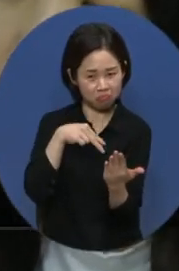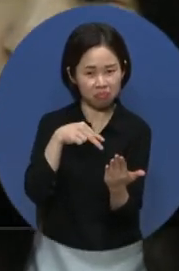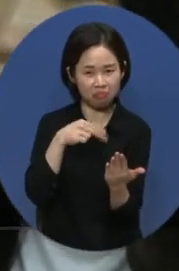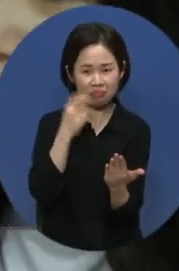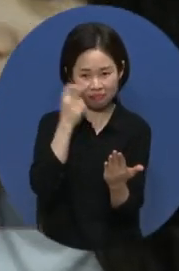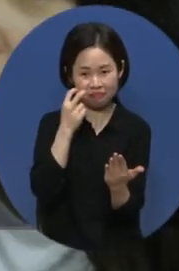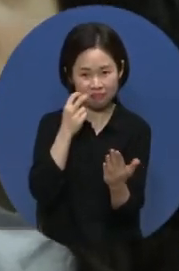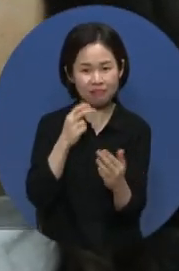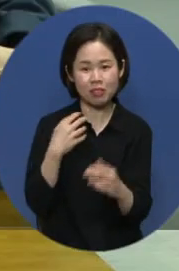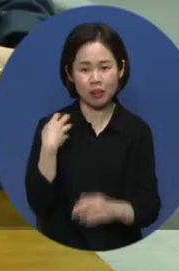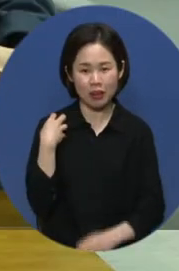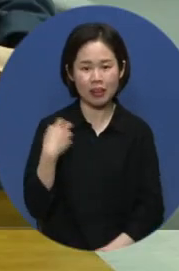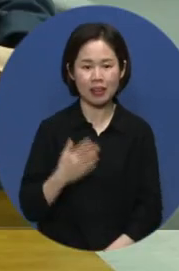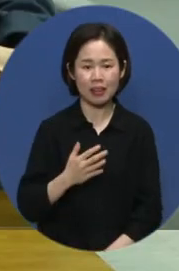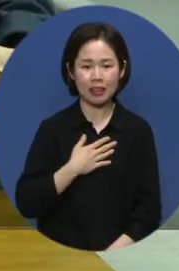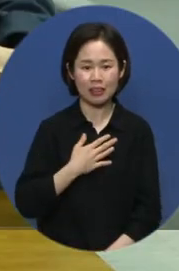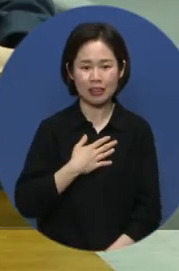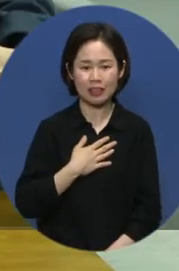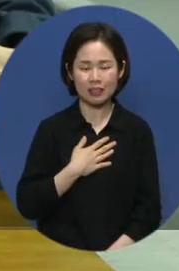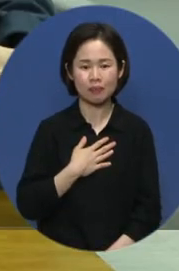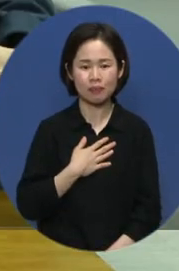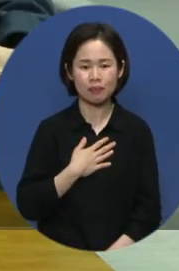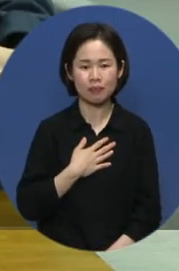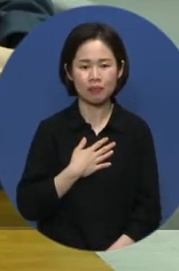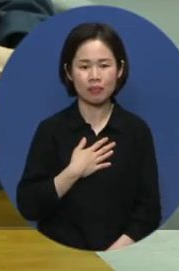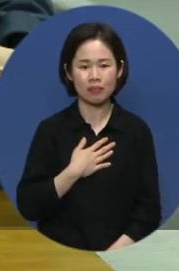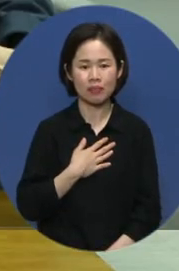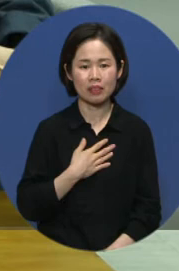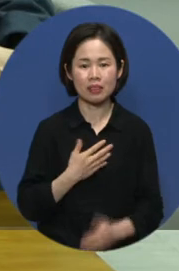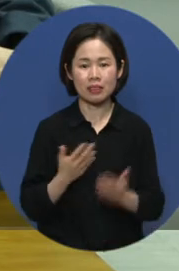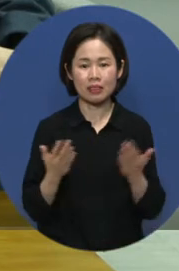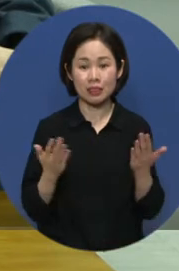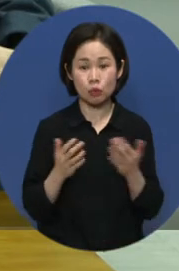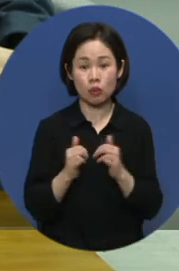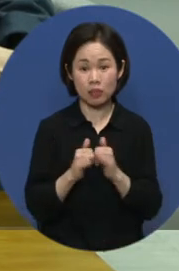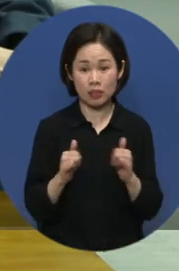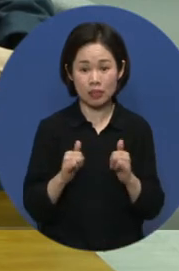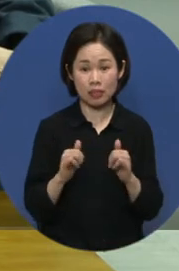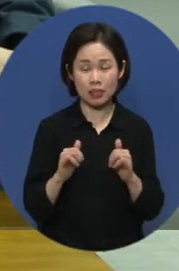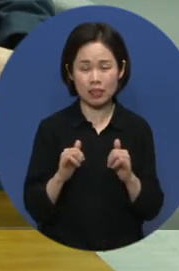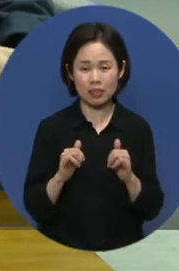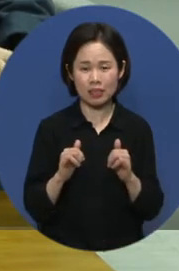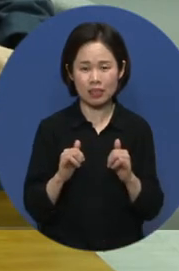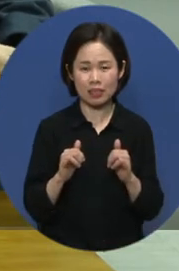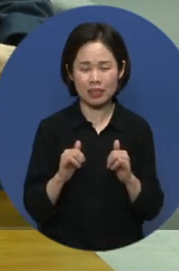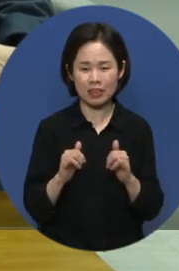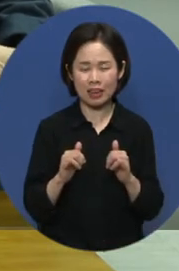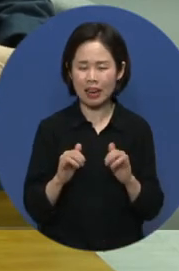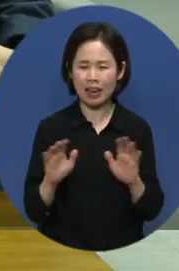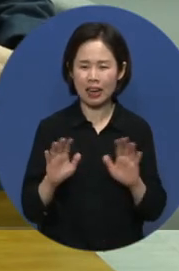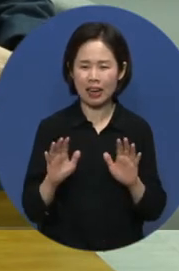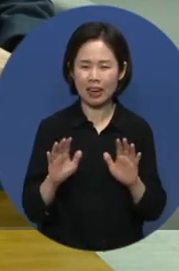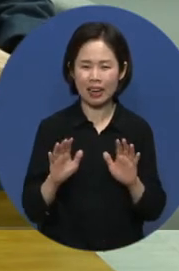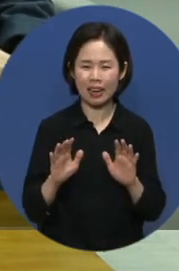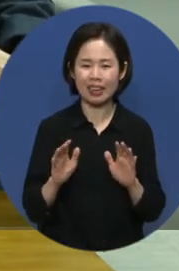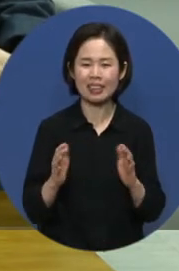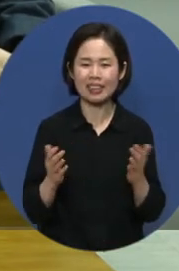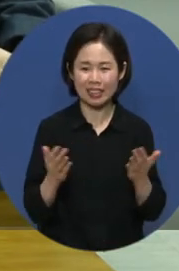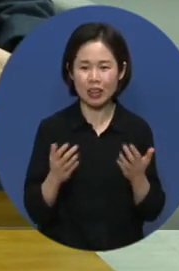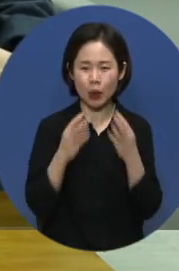저는 그 직원들이 하지 않는 일을 다 하고 있는